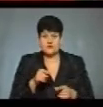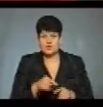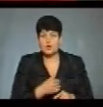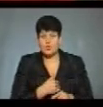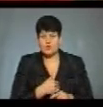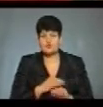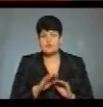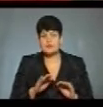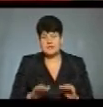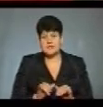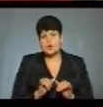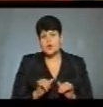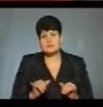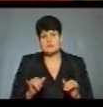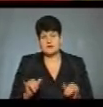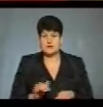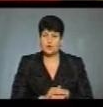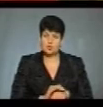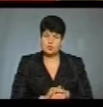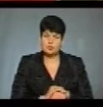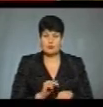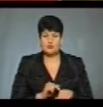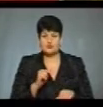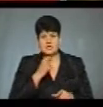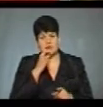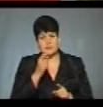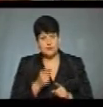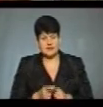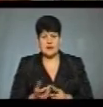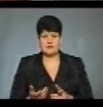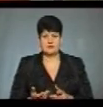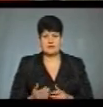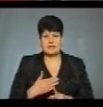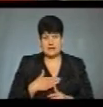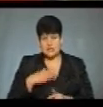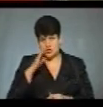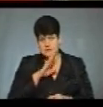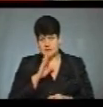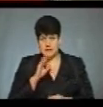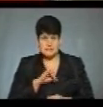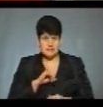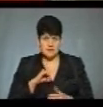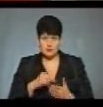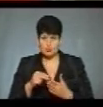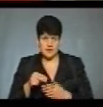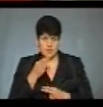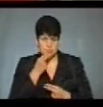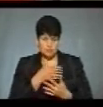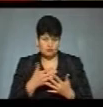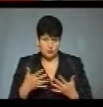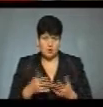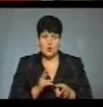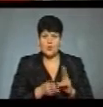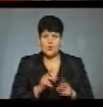хочуть в дітей розвинути доброту, почуття відповідальності. Наші батьки самі закупили продукти, кухарі